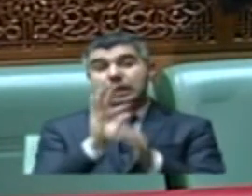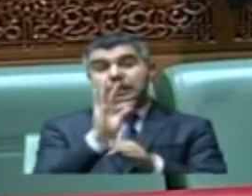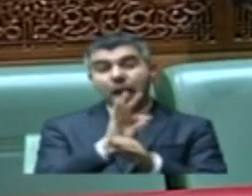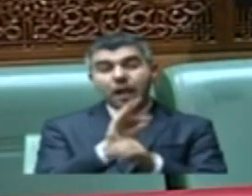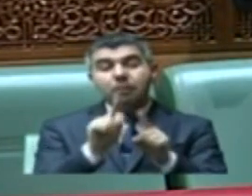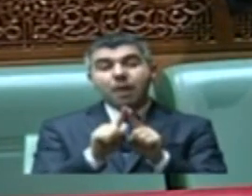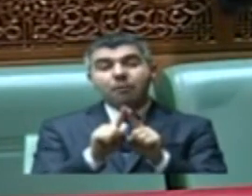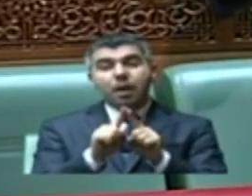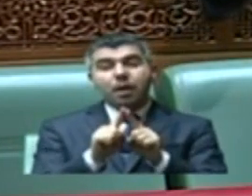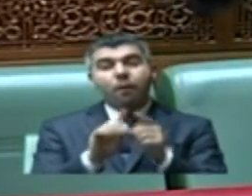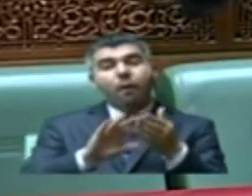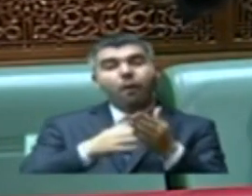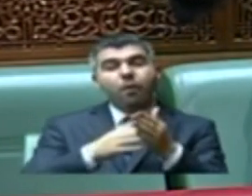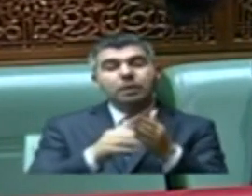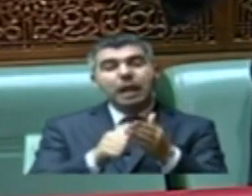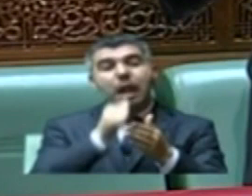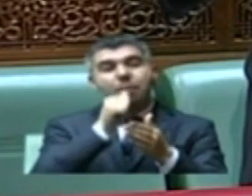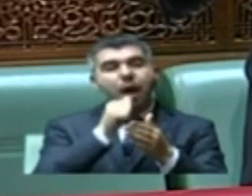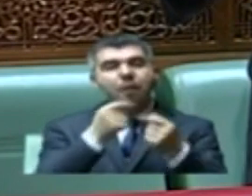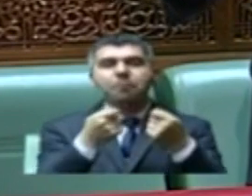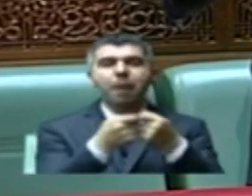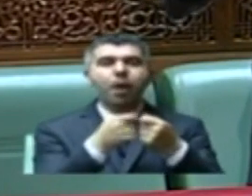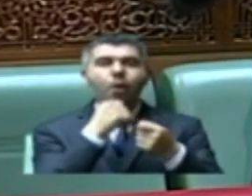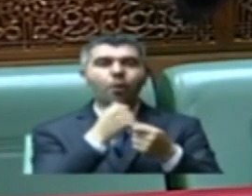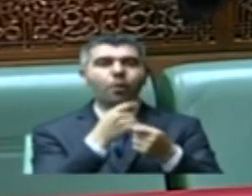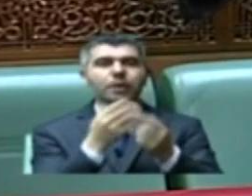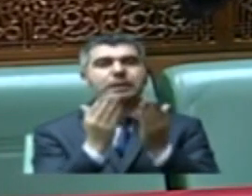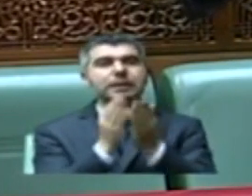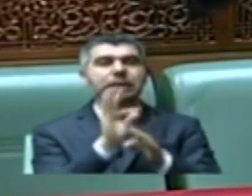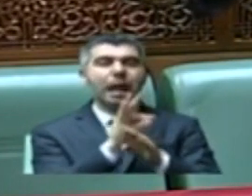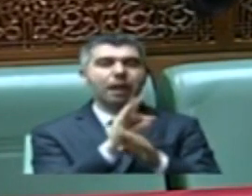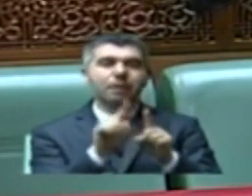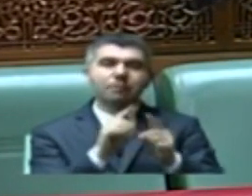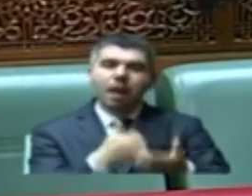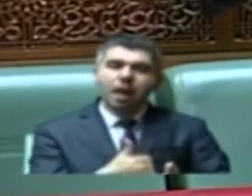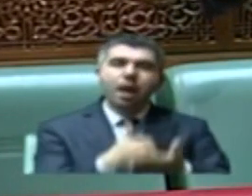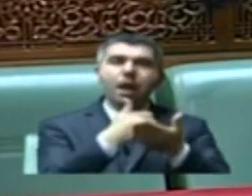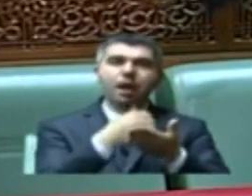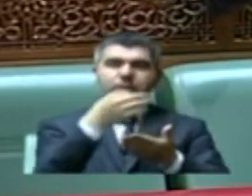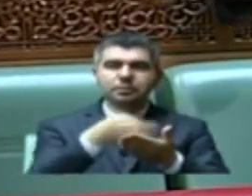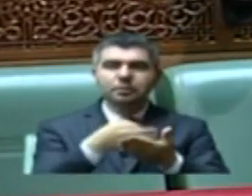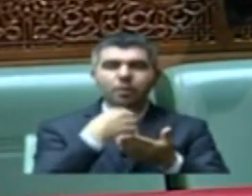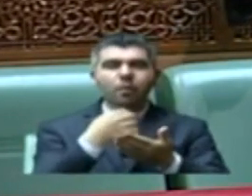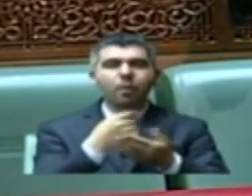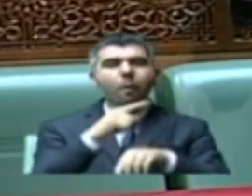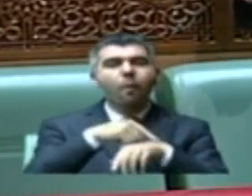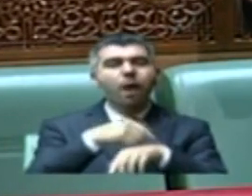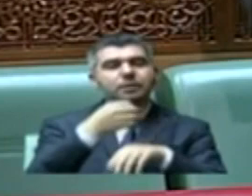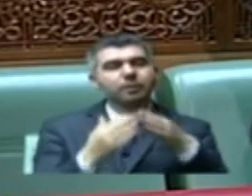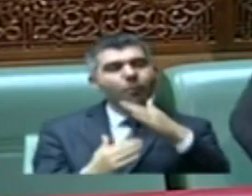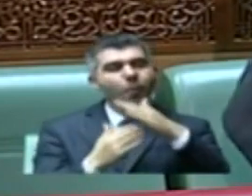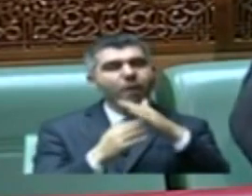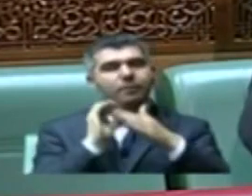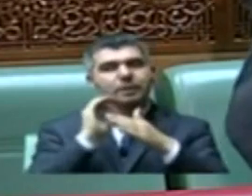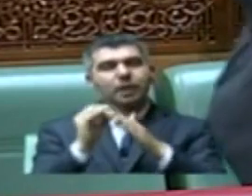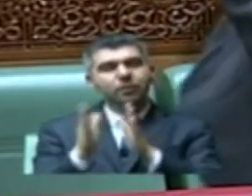والهواء، كما قال المفكر طه حسين، فلنرتقي بهذا القطاع. انتهى الوقت السيد المستشار. من منطلق تجريبي نحو إصلاح